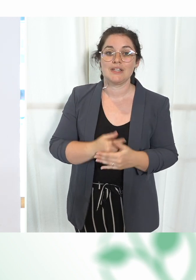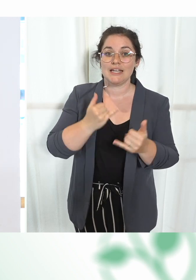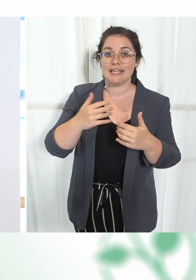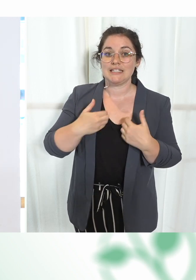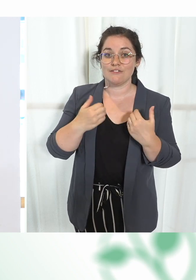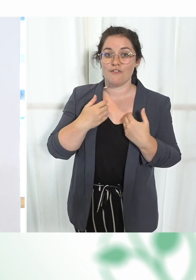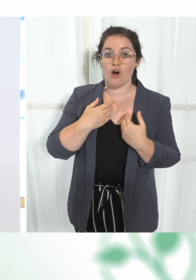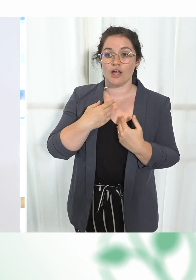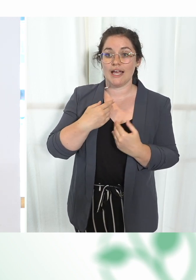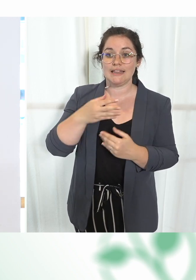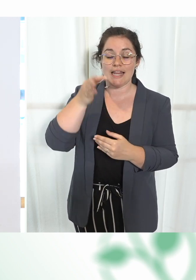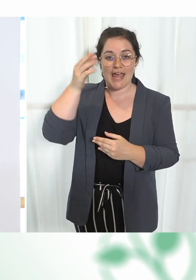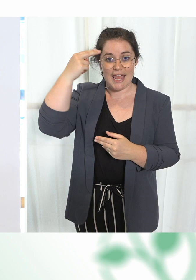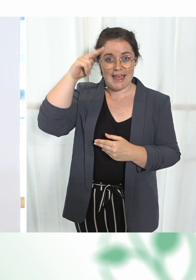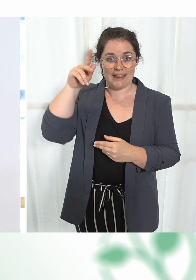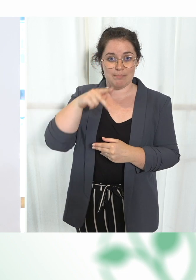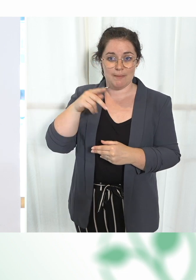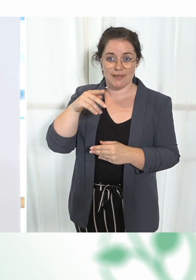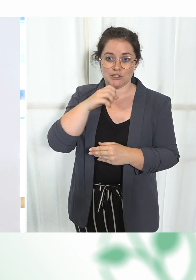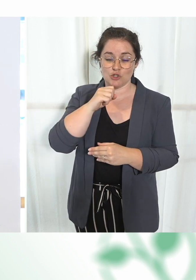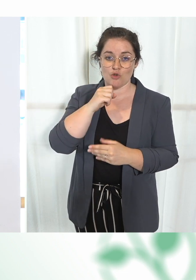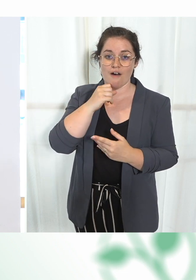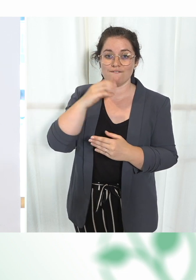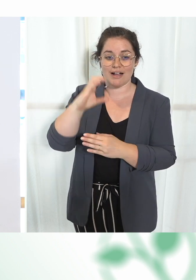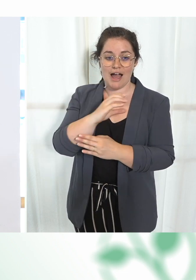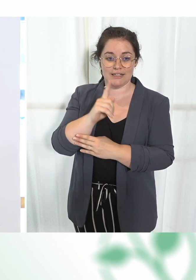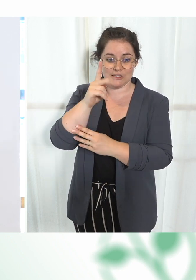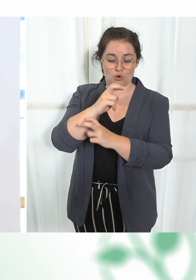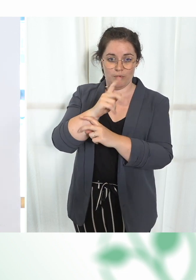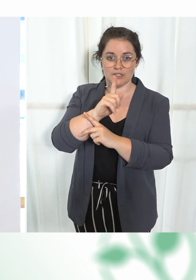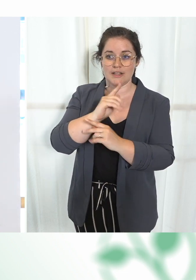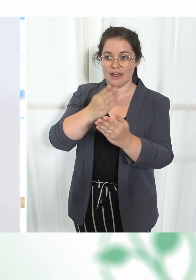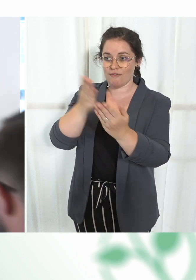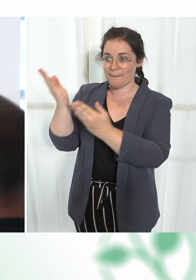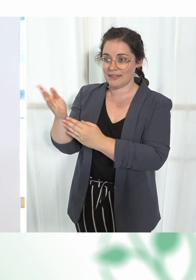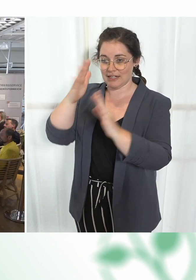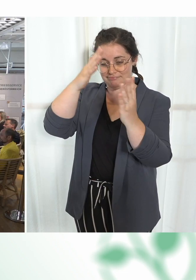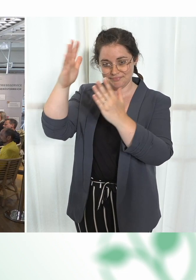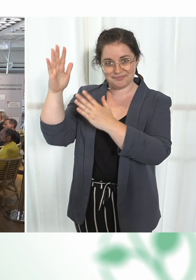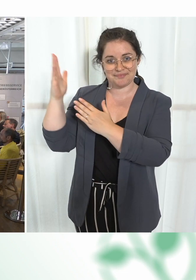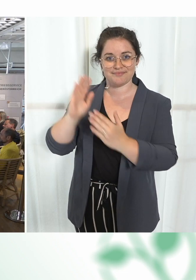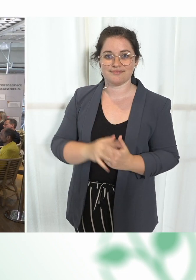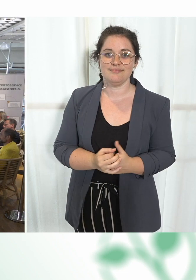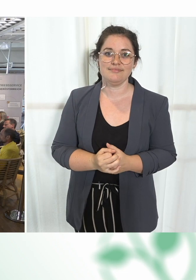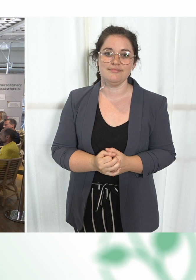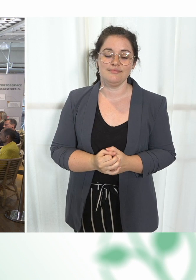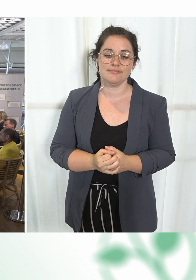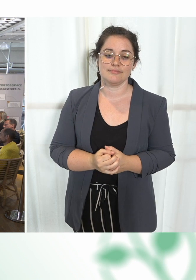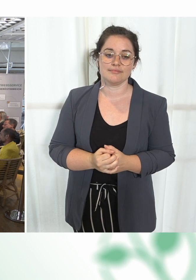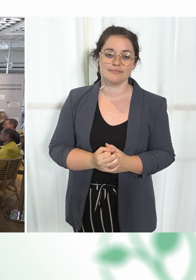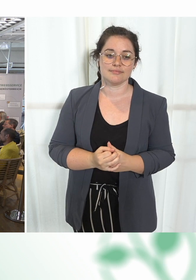uns, dass wir Stefan Pimmingsdorfer von der Caritas Oberösterreich jetzt auch nach vorne bitten dürfen, auch natürlich von einem Applaus begleitet.